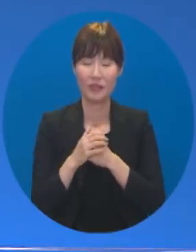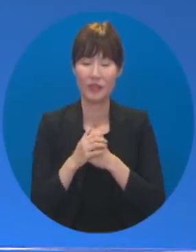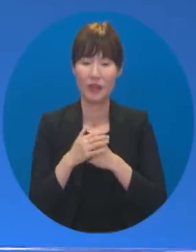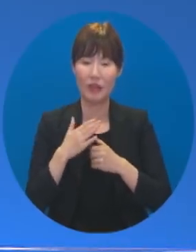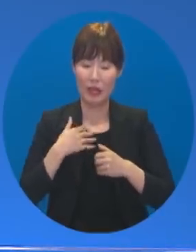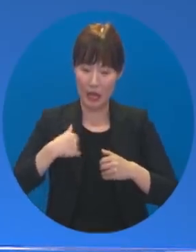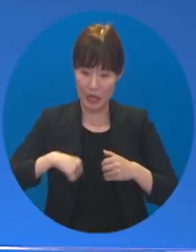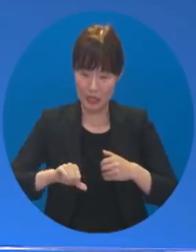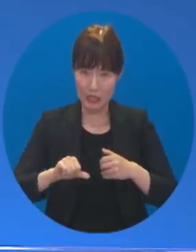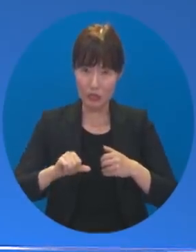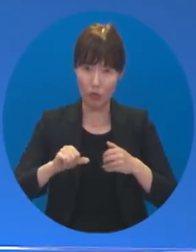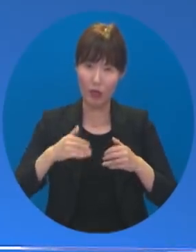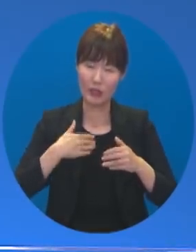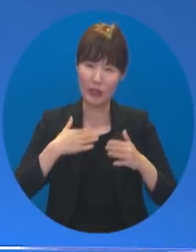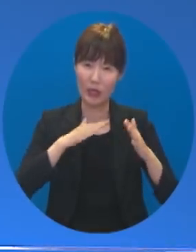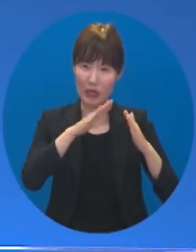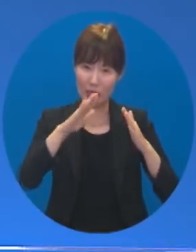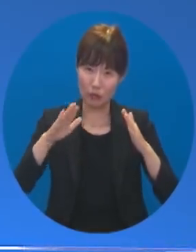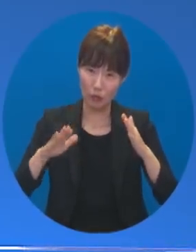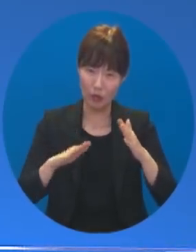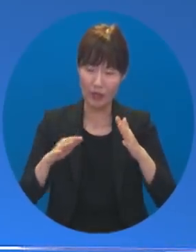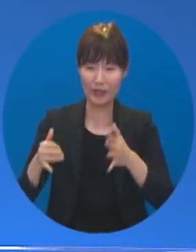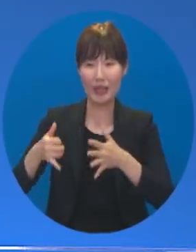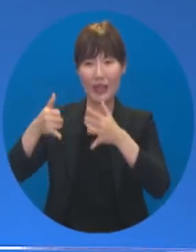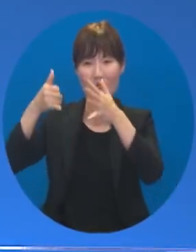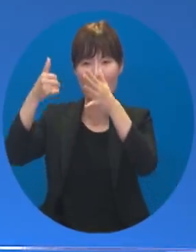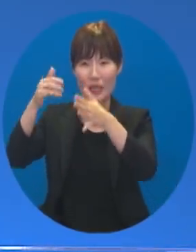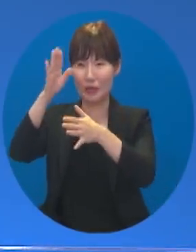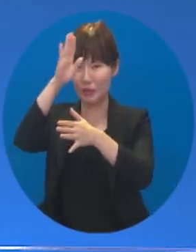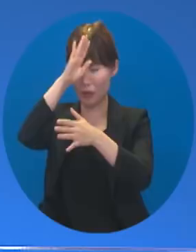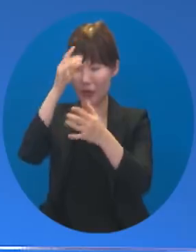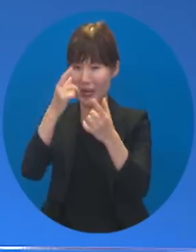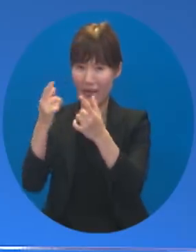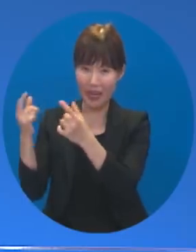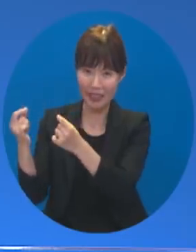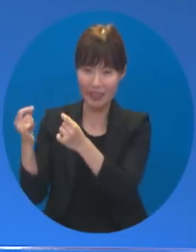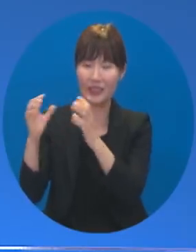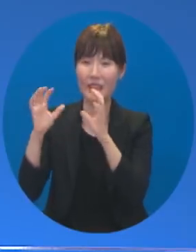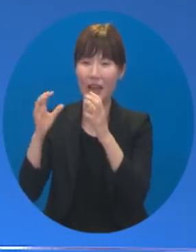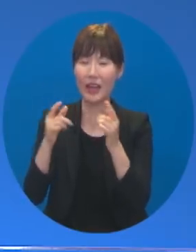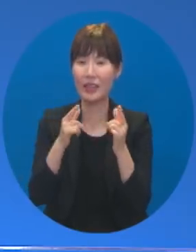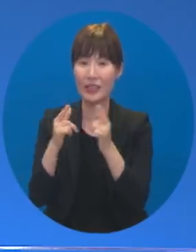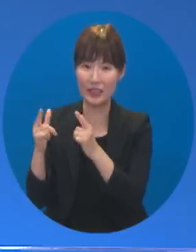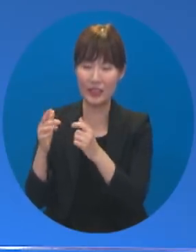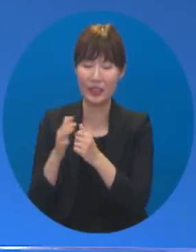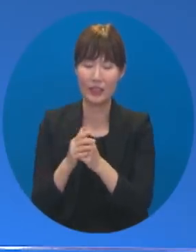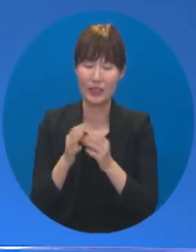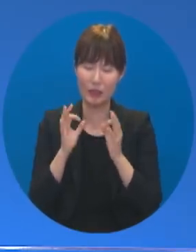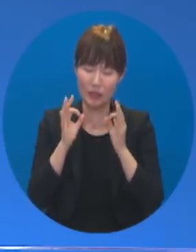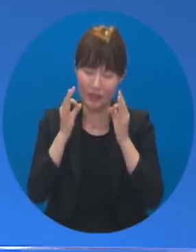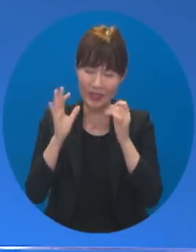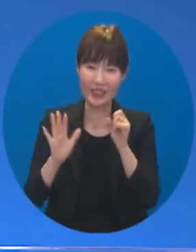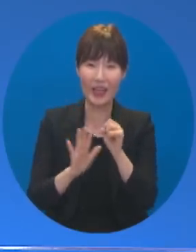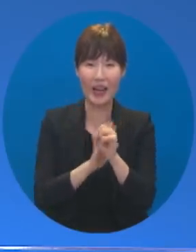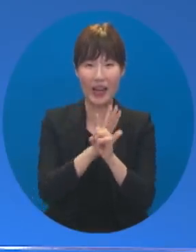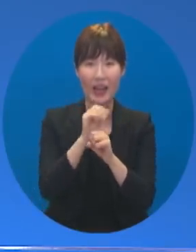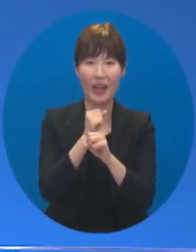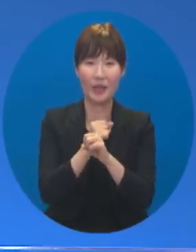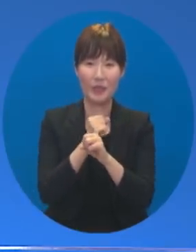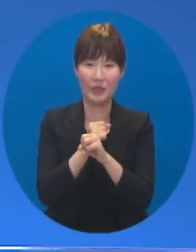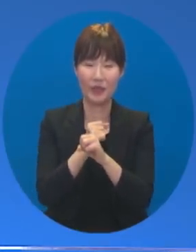또 소아조로증 아이들, 전 세계에 있는 아이들, 그 아이들 최선을 다해서 사랑하며 살려고